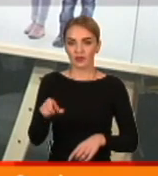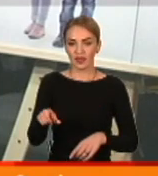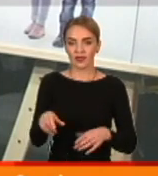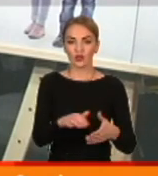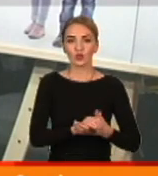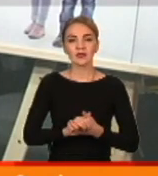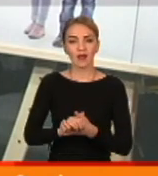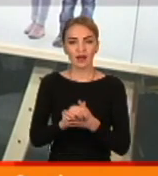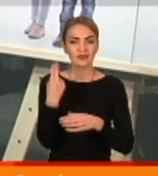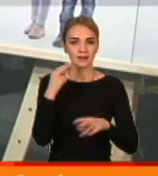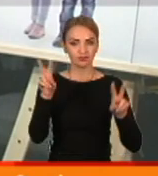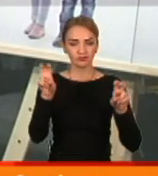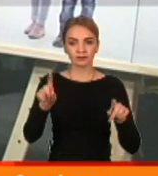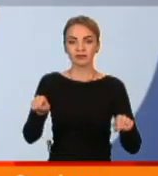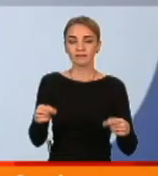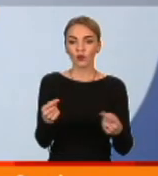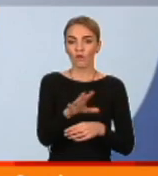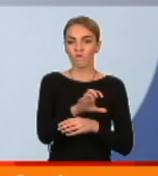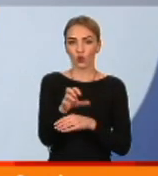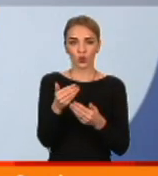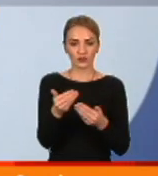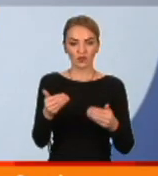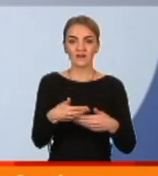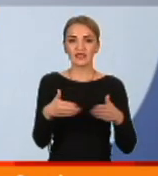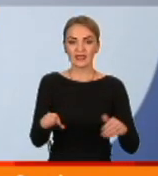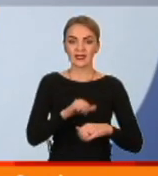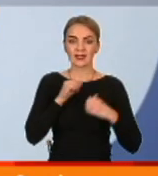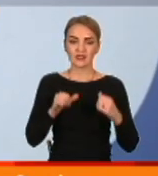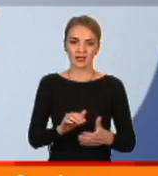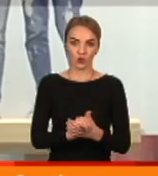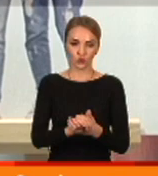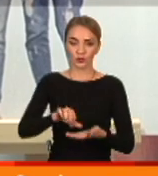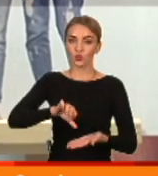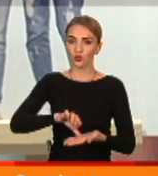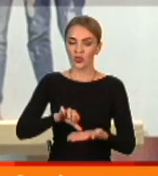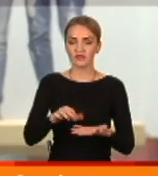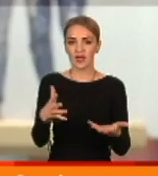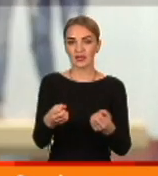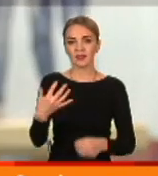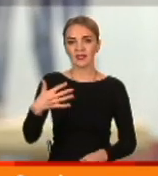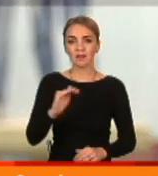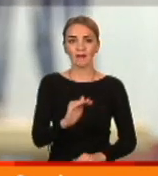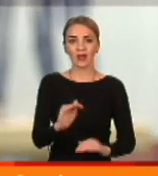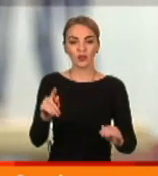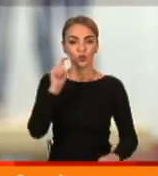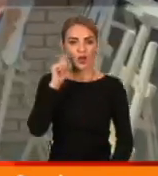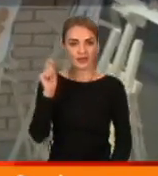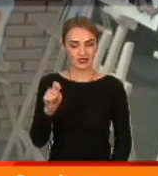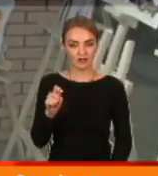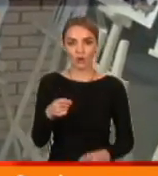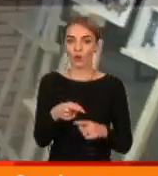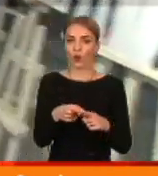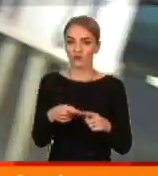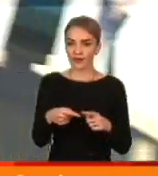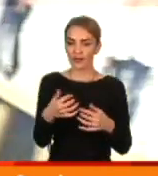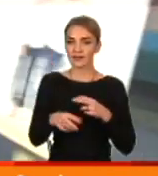асоціація Child.ua організувала фотовиставку «Відкрий своє серце для дружби». Участь у ній взяли 50 маленьких українців, половина